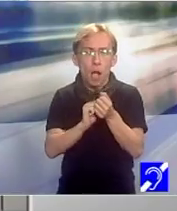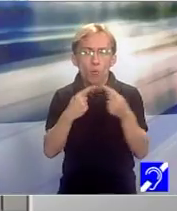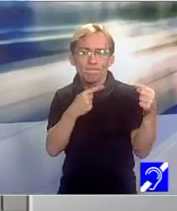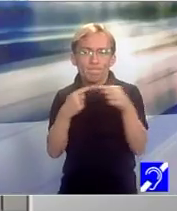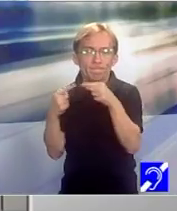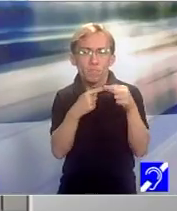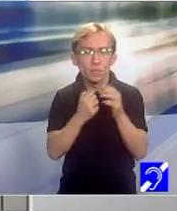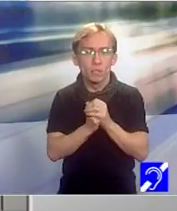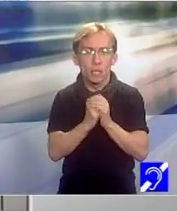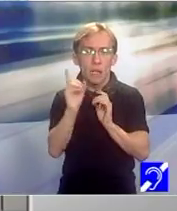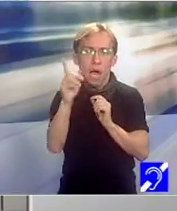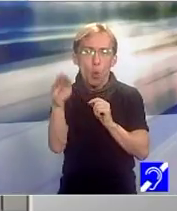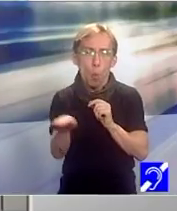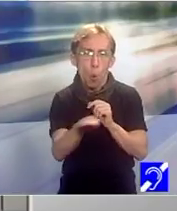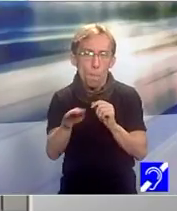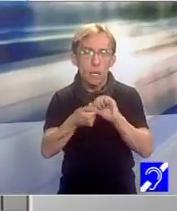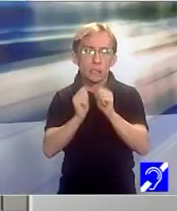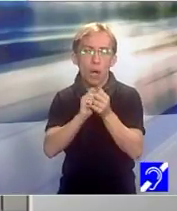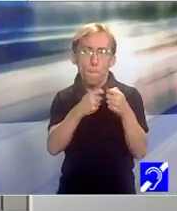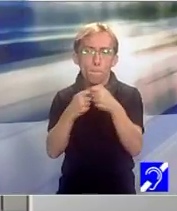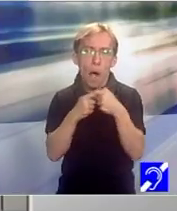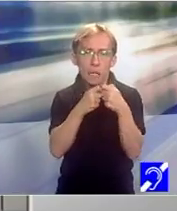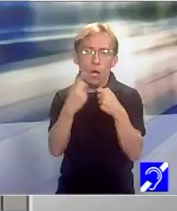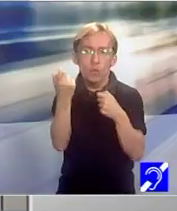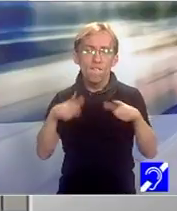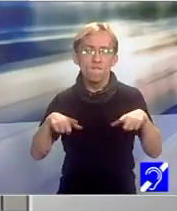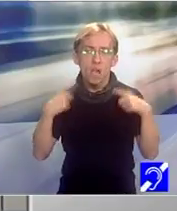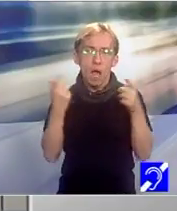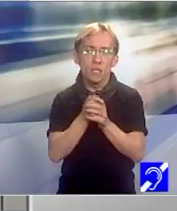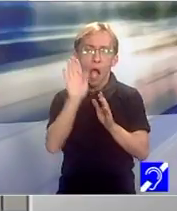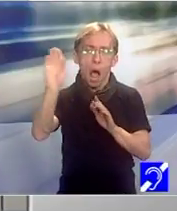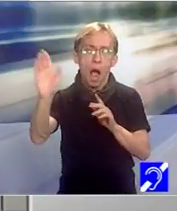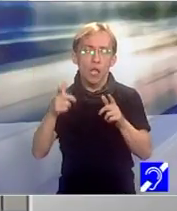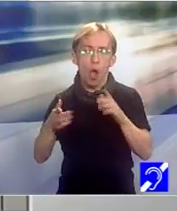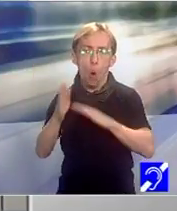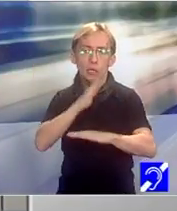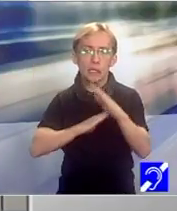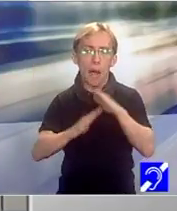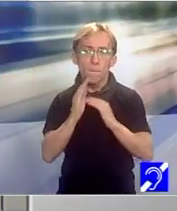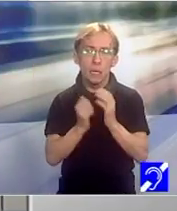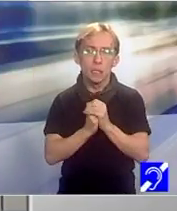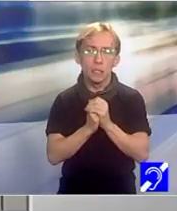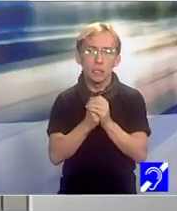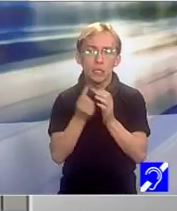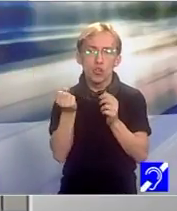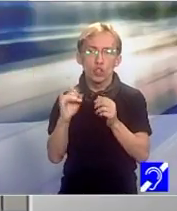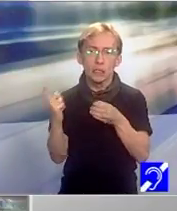că copilul sau partenerul sau partenera de viață și așa mai departe are o dizabilitate, ci să, nu știu, să